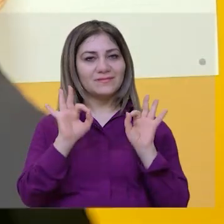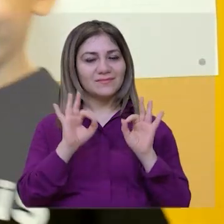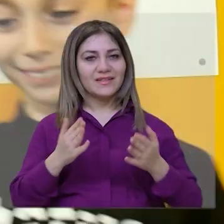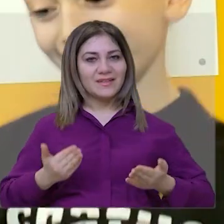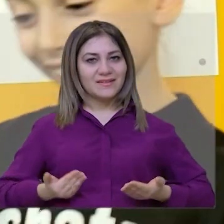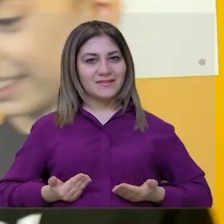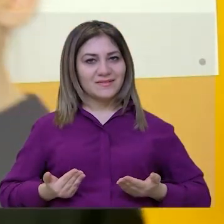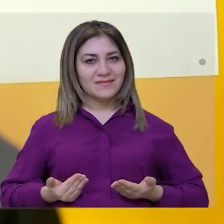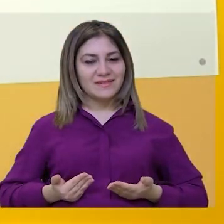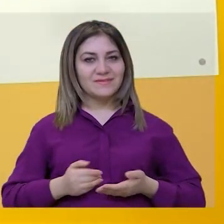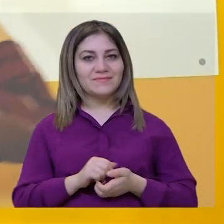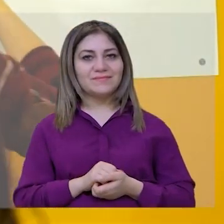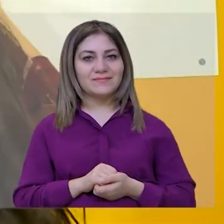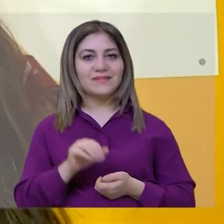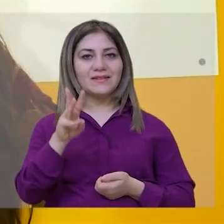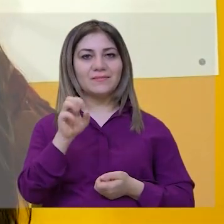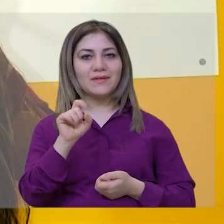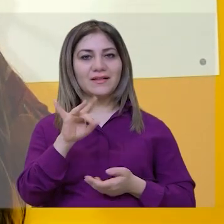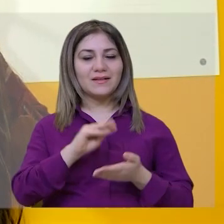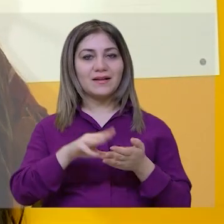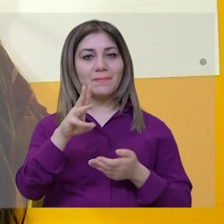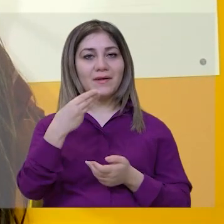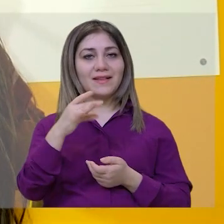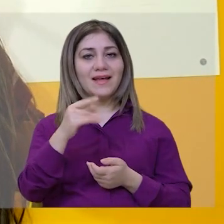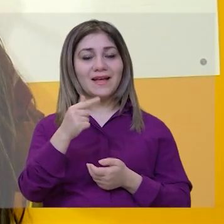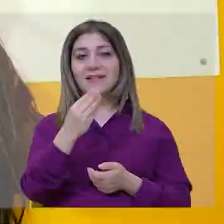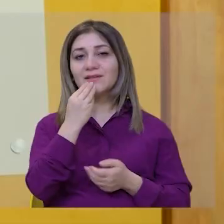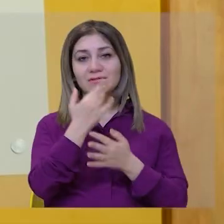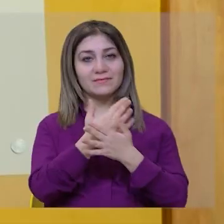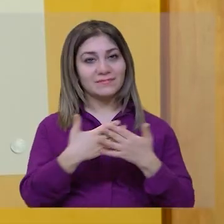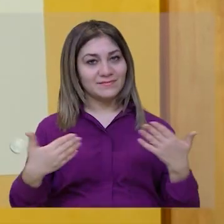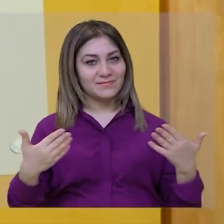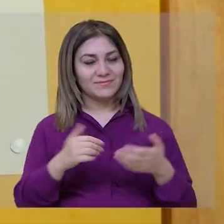Ապրես Նատալի, հիմա գրում է Մարին։ Մթերք։